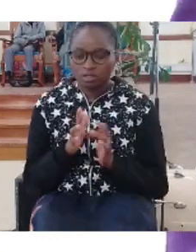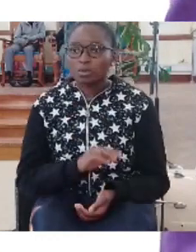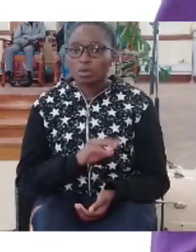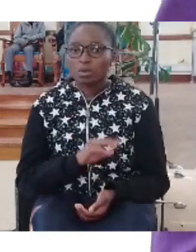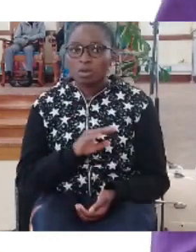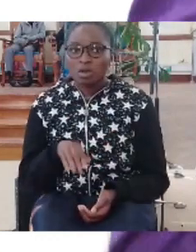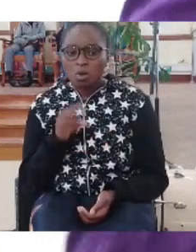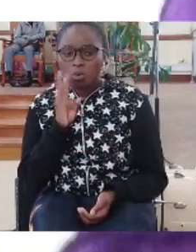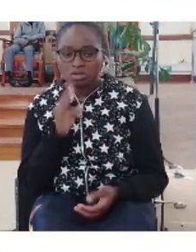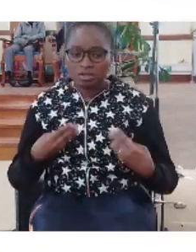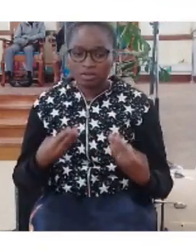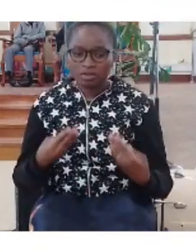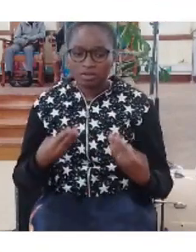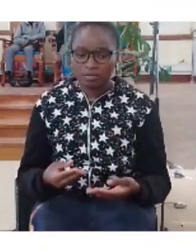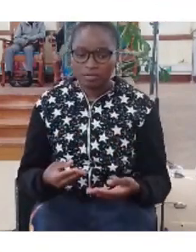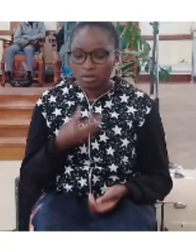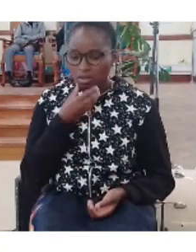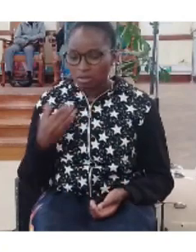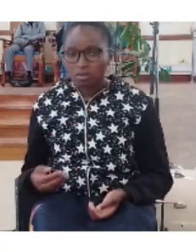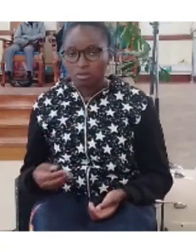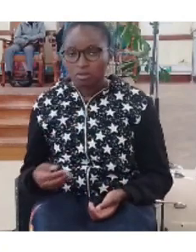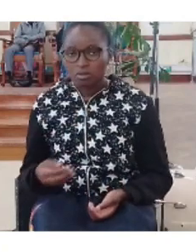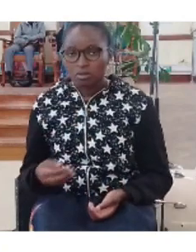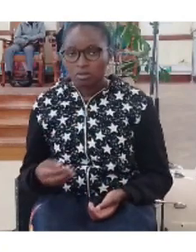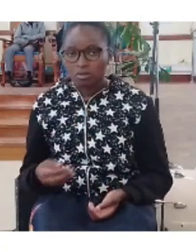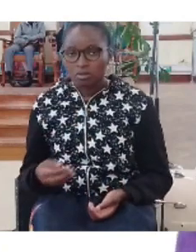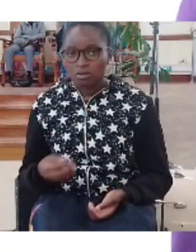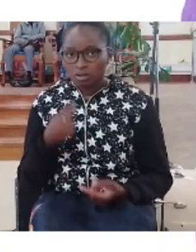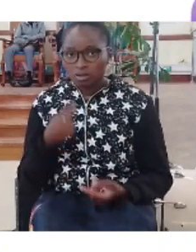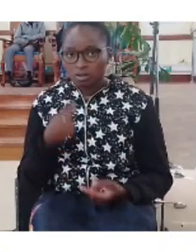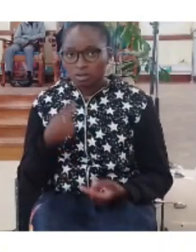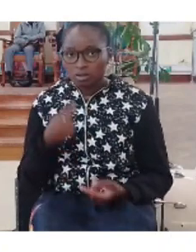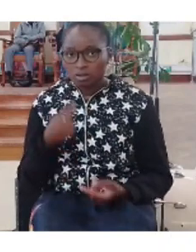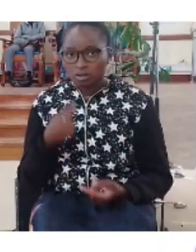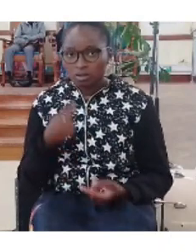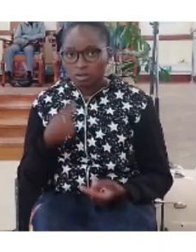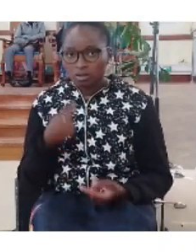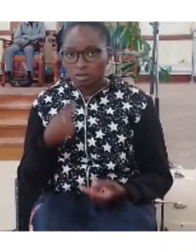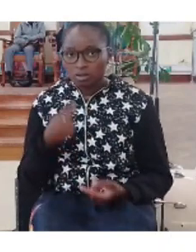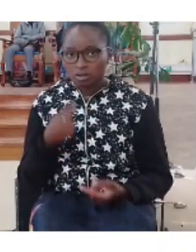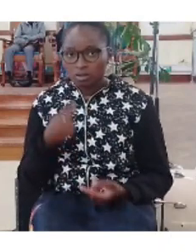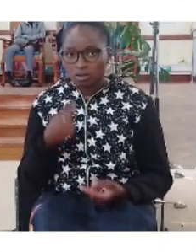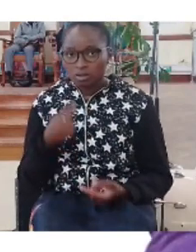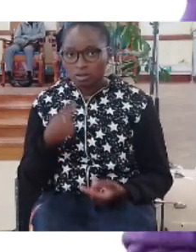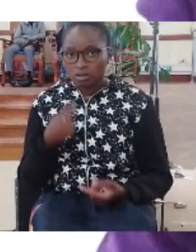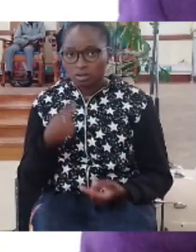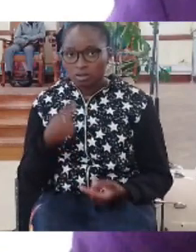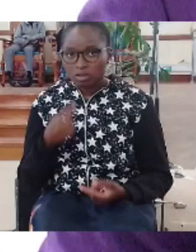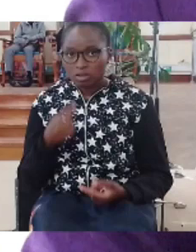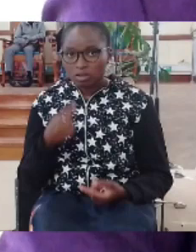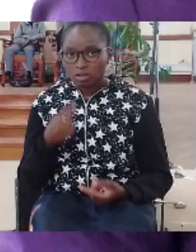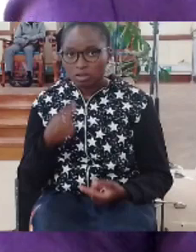madhira. Keheke anekolera kirarira woi mami de monyo tune direda mae dare na kedwa gemuhe mae ne